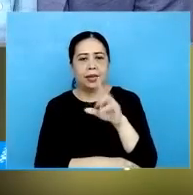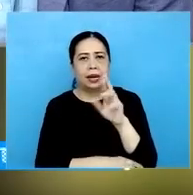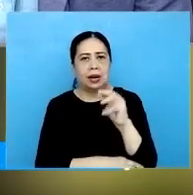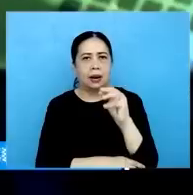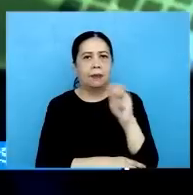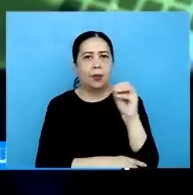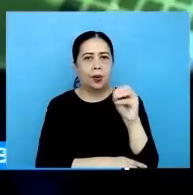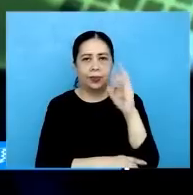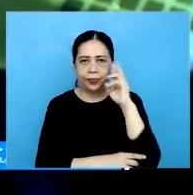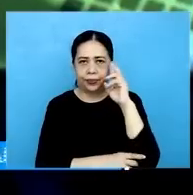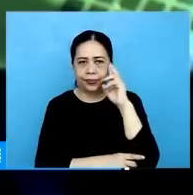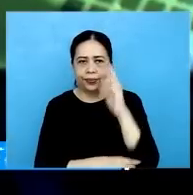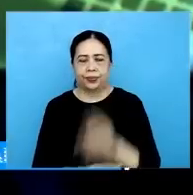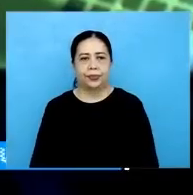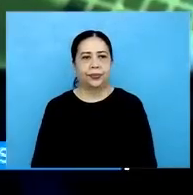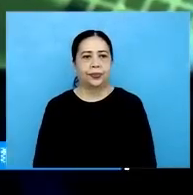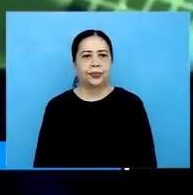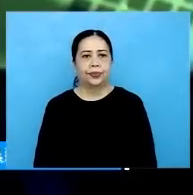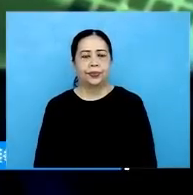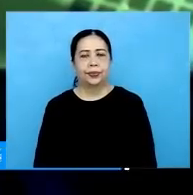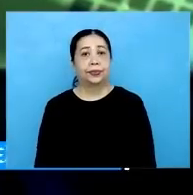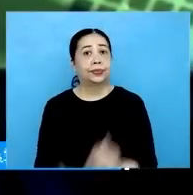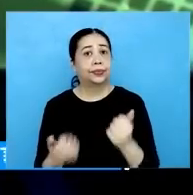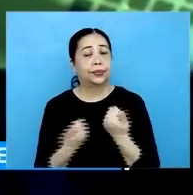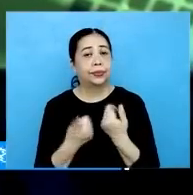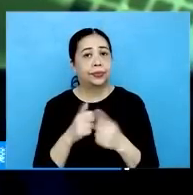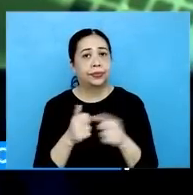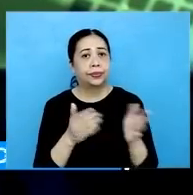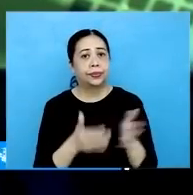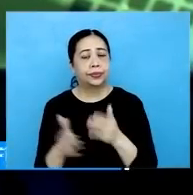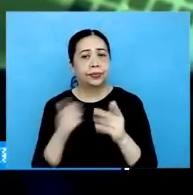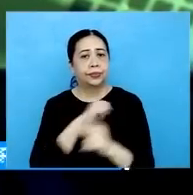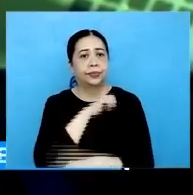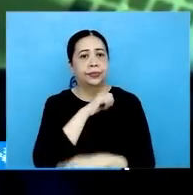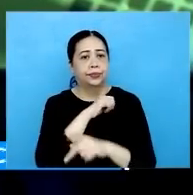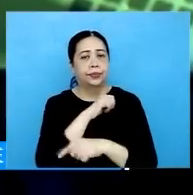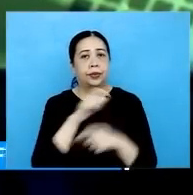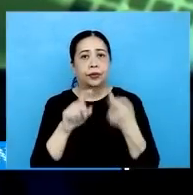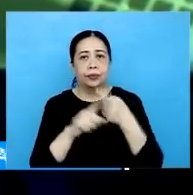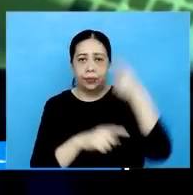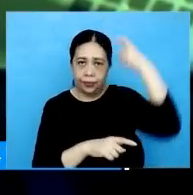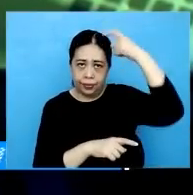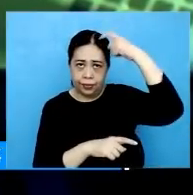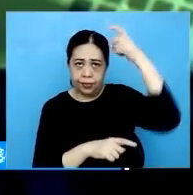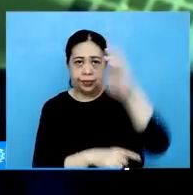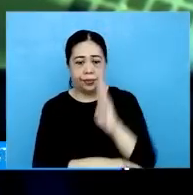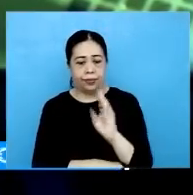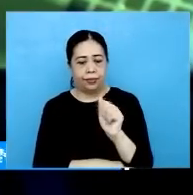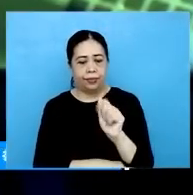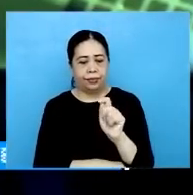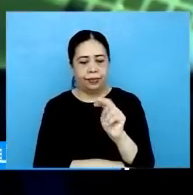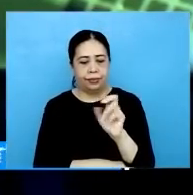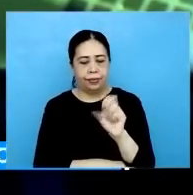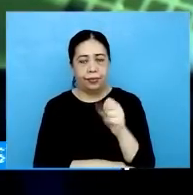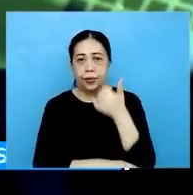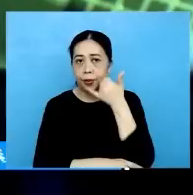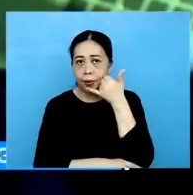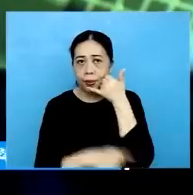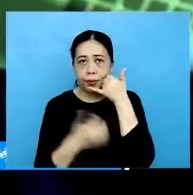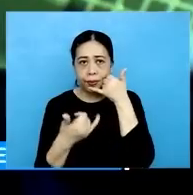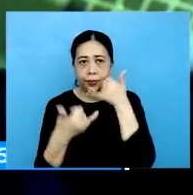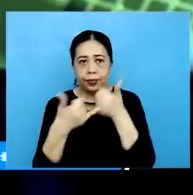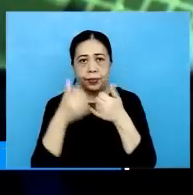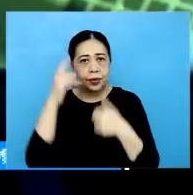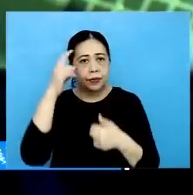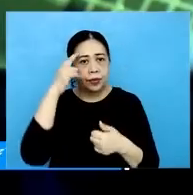Rapsing. Kamusta naman natin ang paghahanda ng probinsya ng Batanes? Makakausap naman natin ngayon sa linya ng telepono si